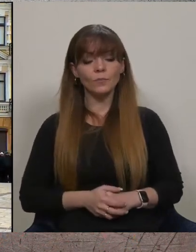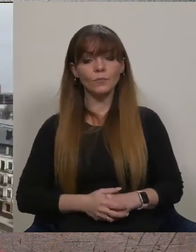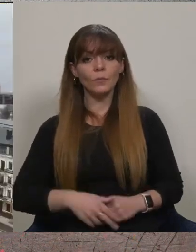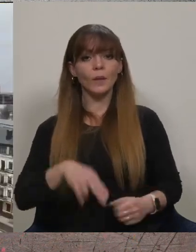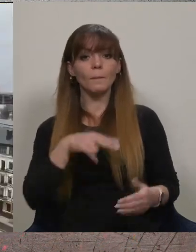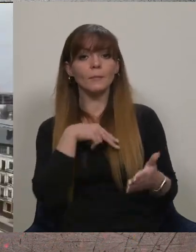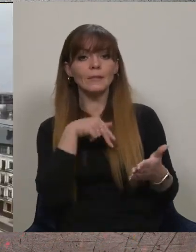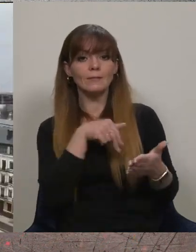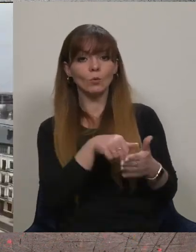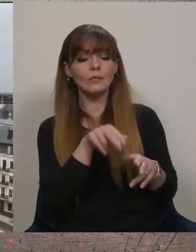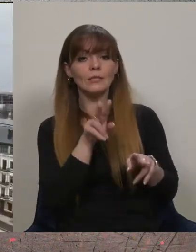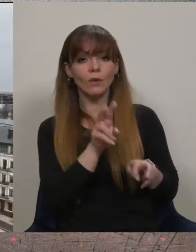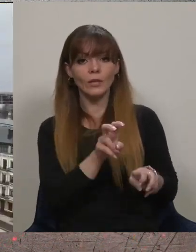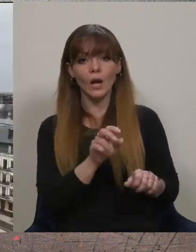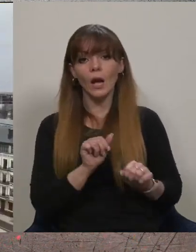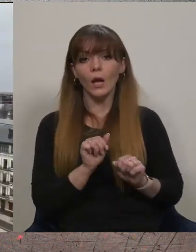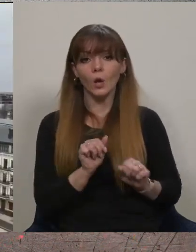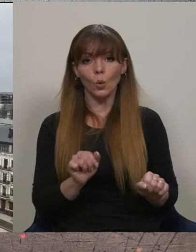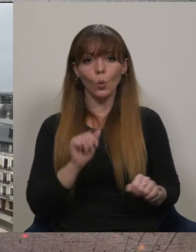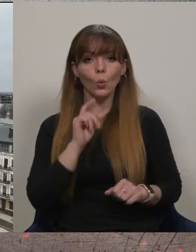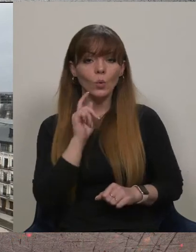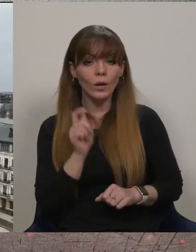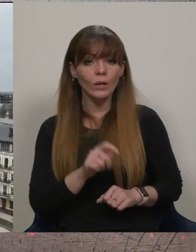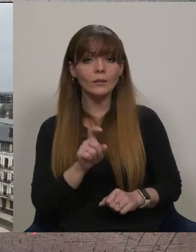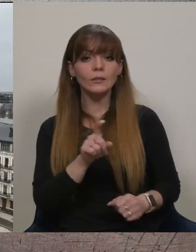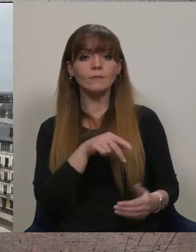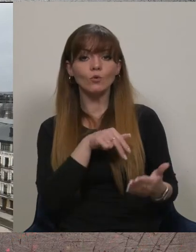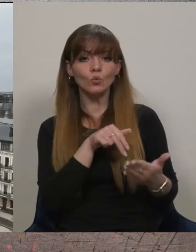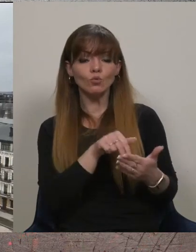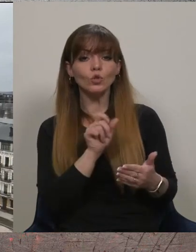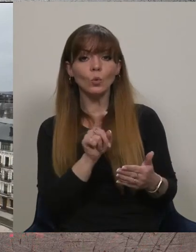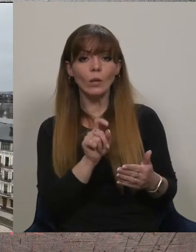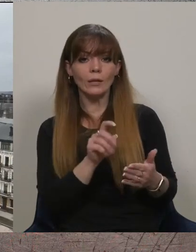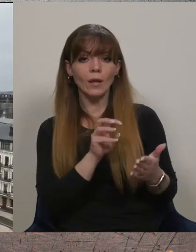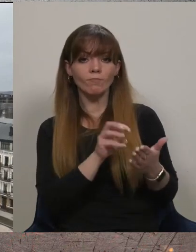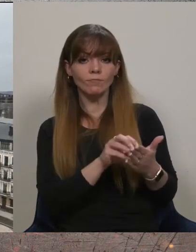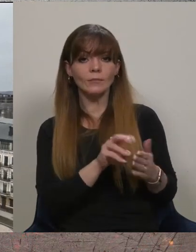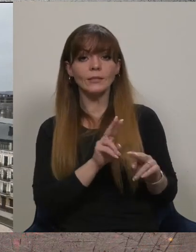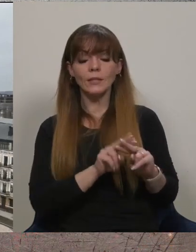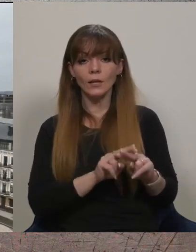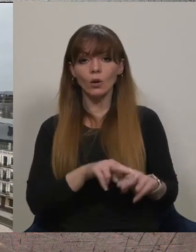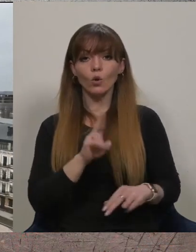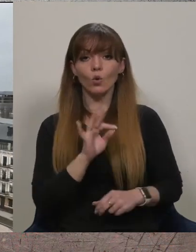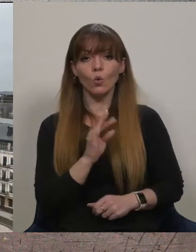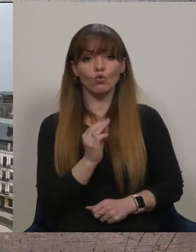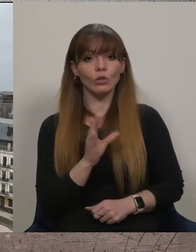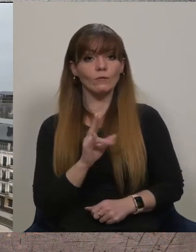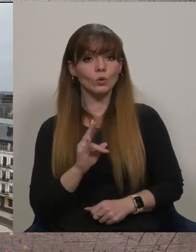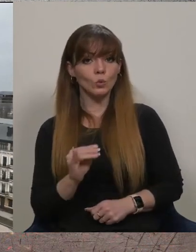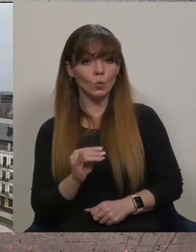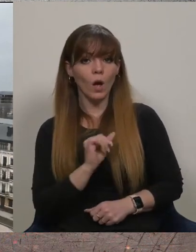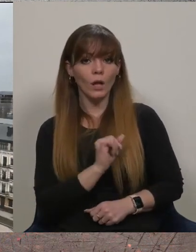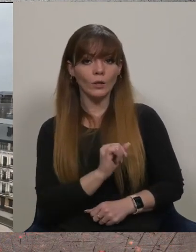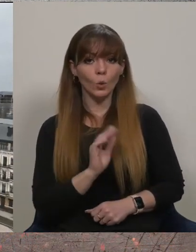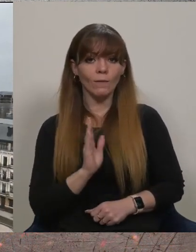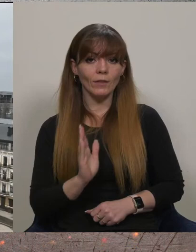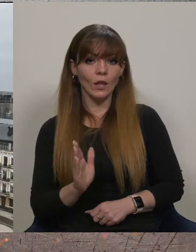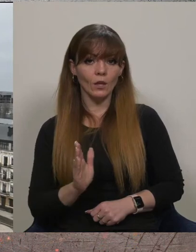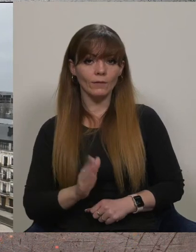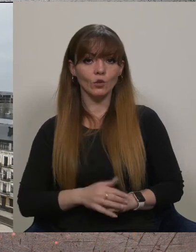Присвоєно звання Герой України з врученням ордена Золота Зірка Кошовцю Андрію